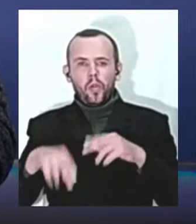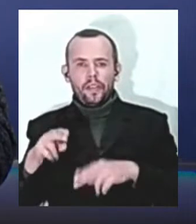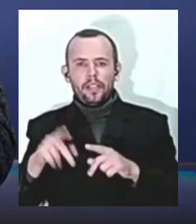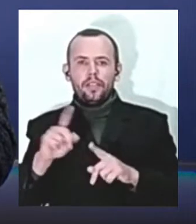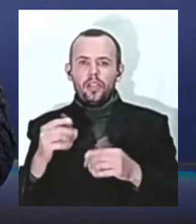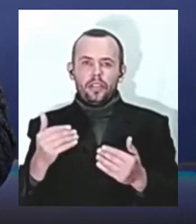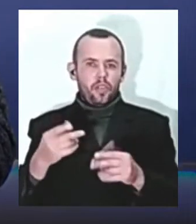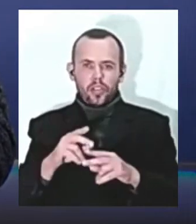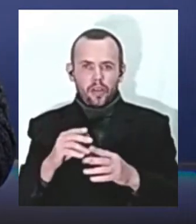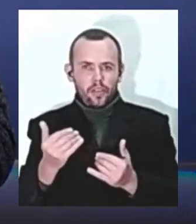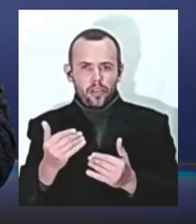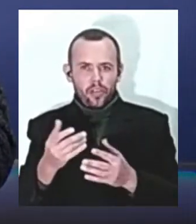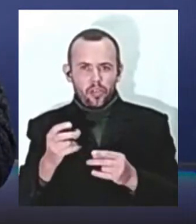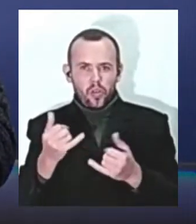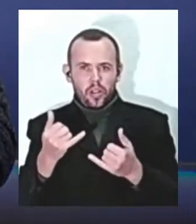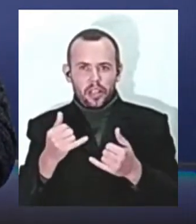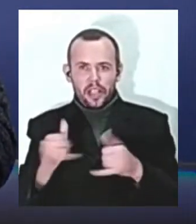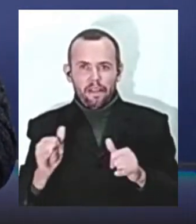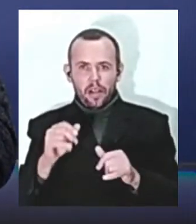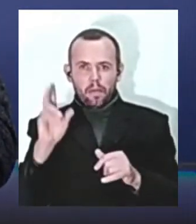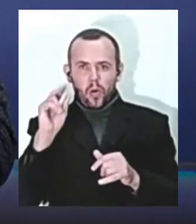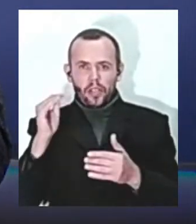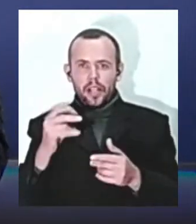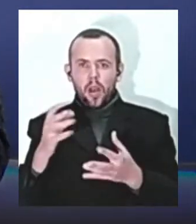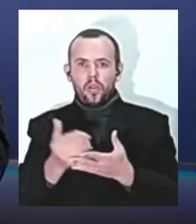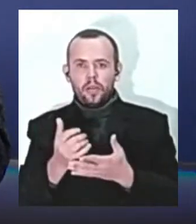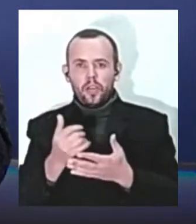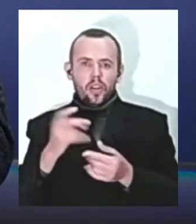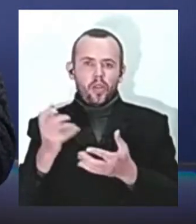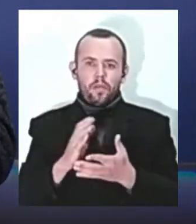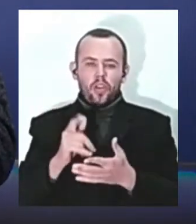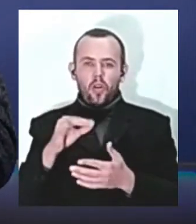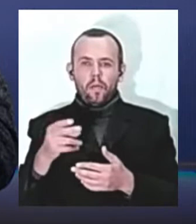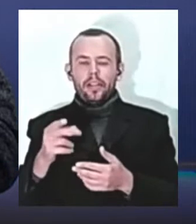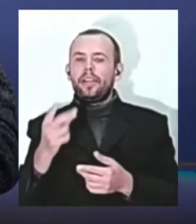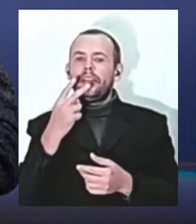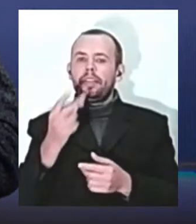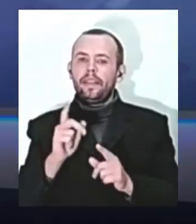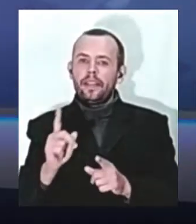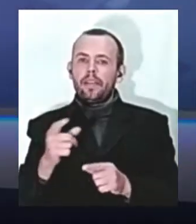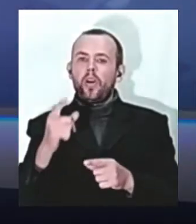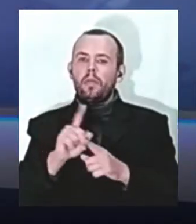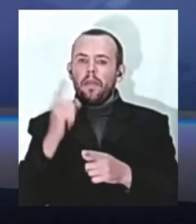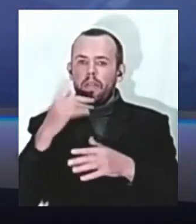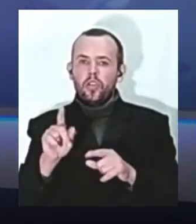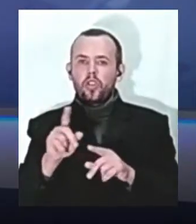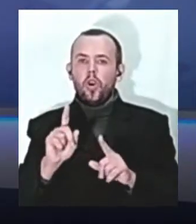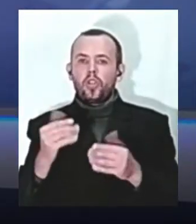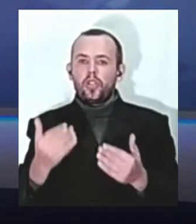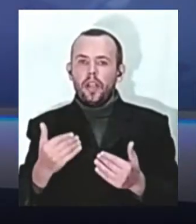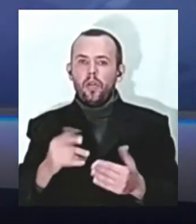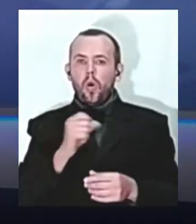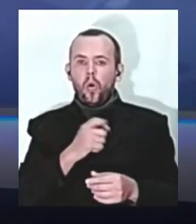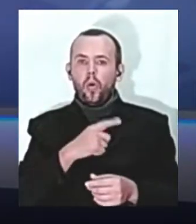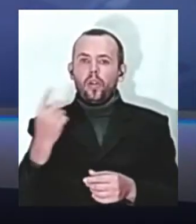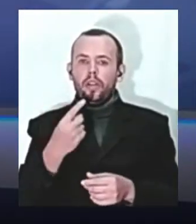дуже дивний показник для успішності, неуспішності громади. Дивіться, ви повинні розуміти, що сьогодні Одеська область займає